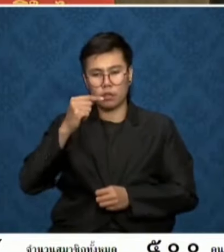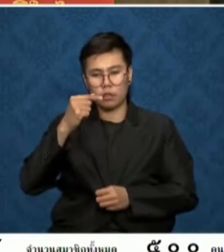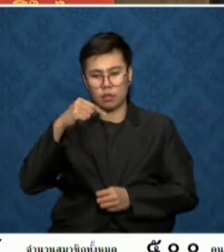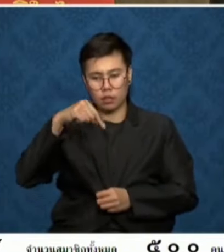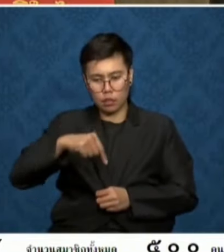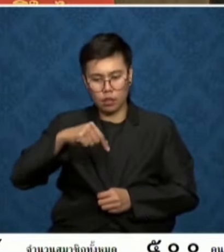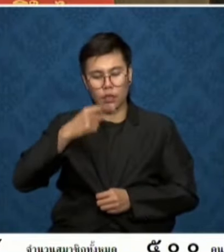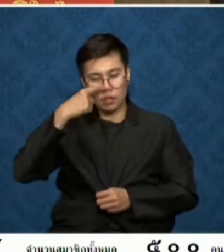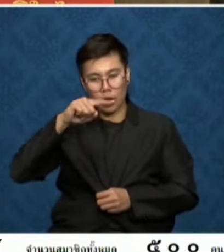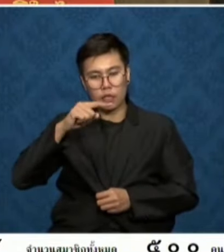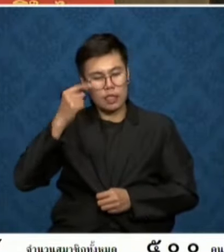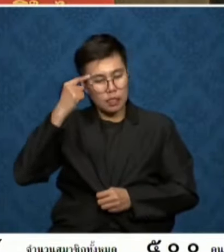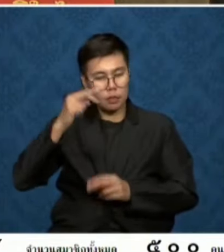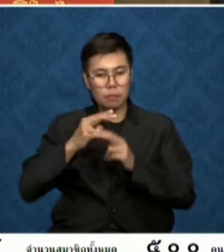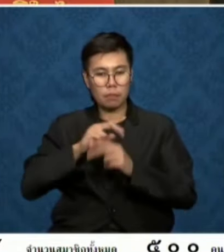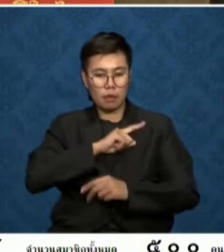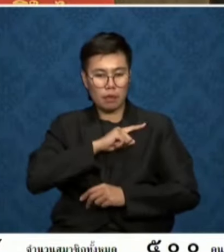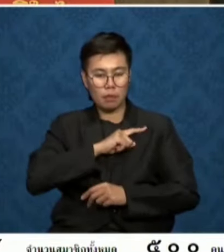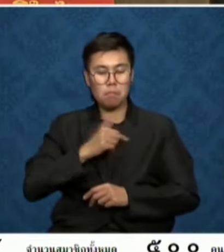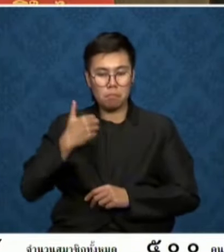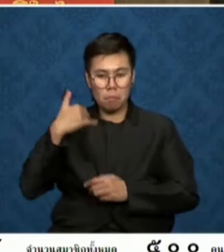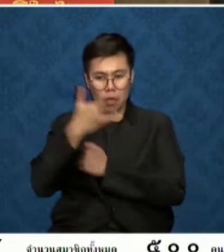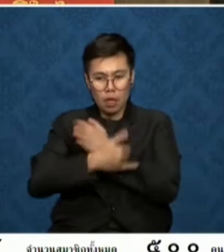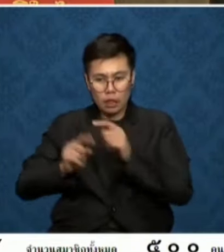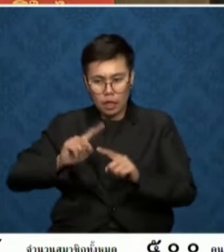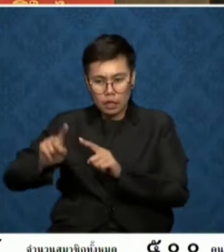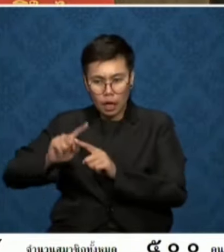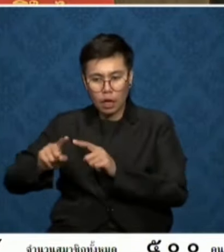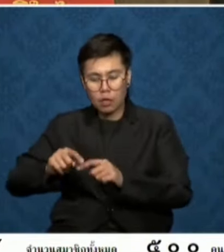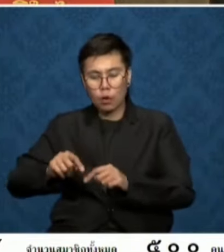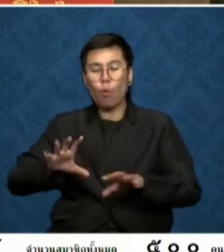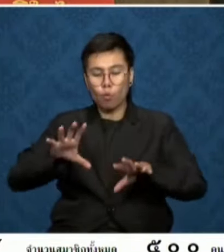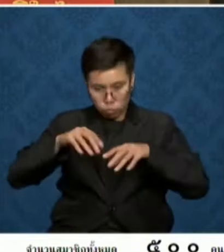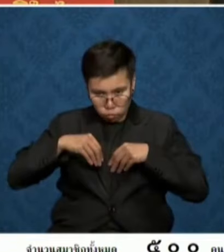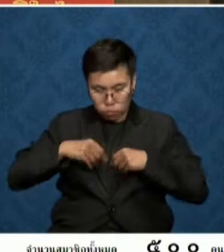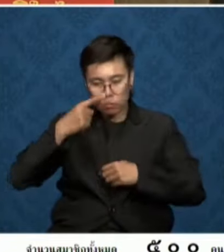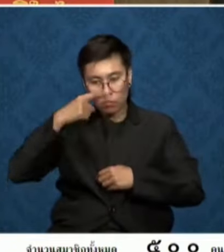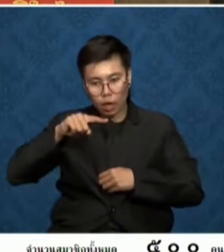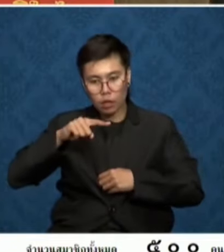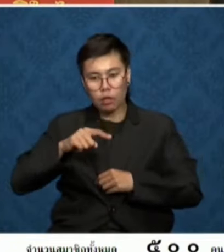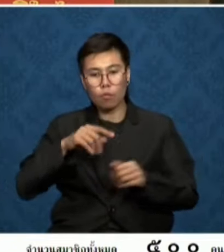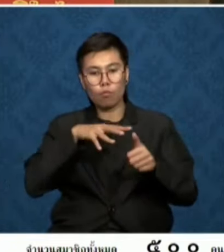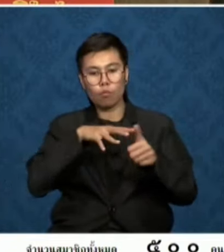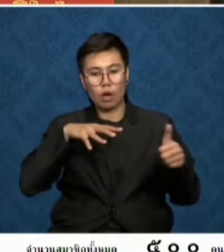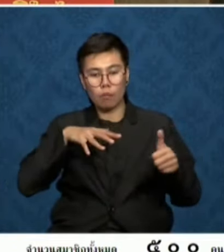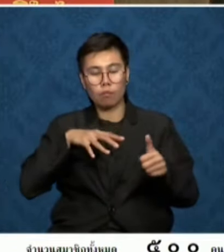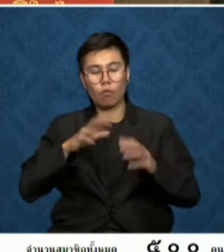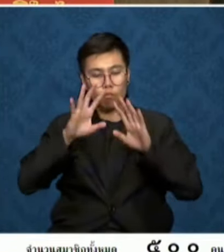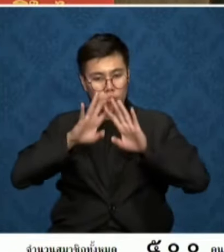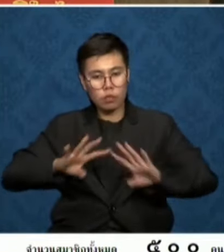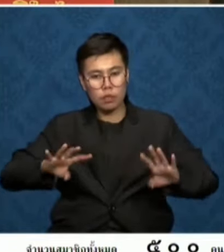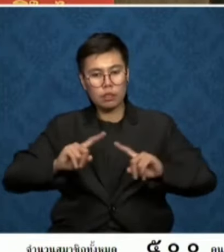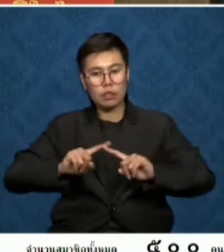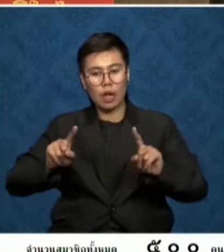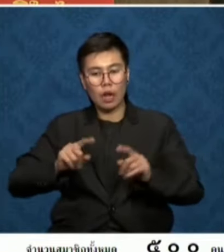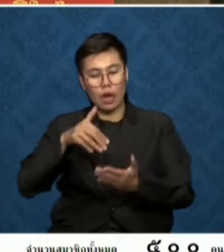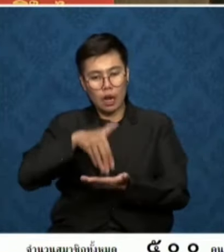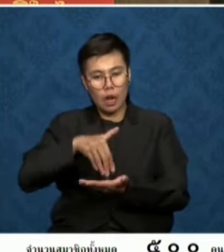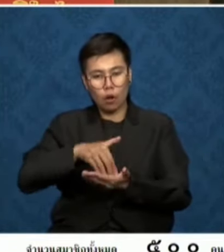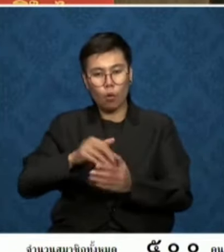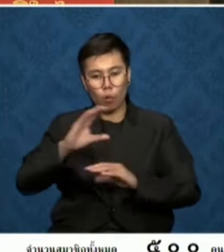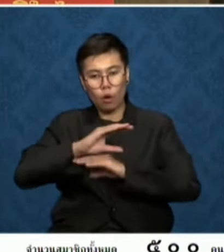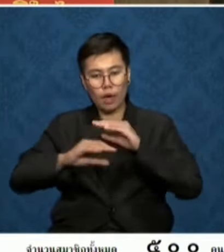องและต่างชาติก็ยอมรับแนวนโยบายของนี้ของเราเนี่ยค่ะเพื่อให้เราเป็นผู้นำในภูมิภาคนี้ต่อไปแต่โดยหลักๆโครงการที่ฉัน